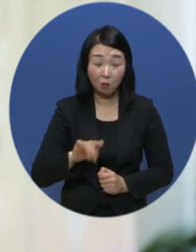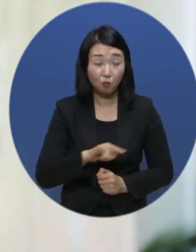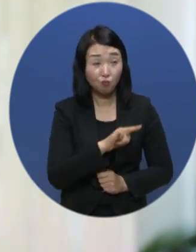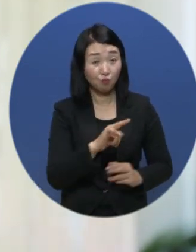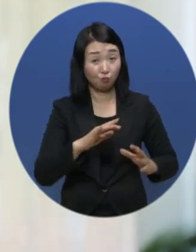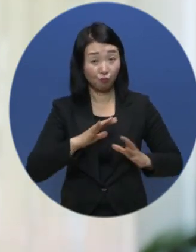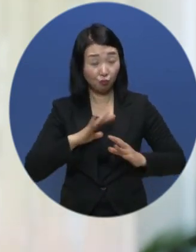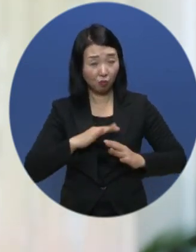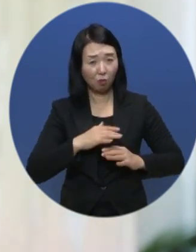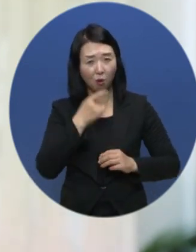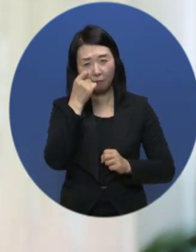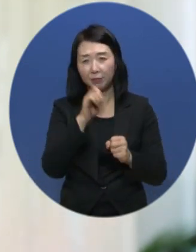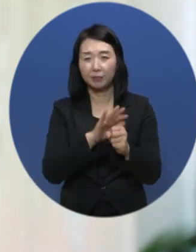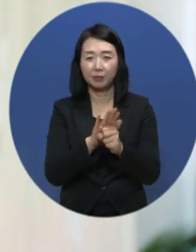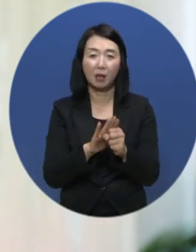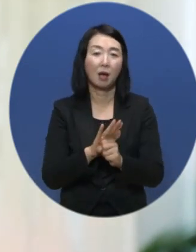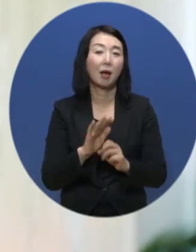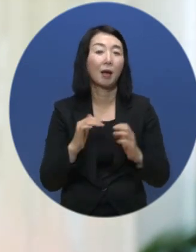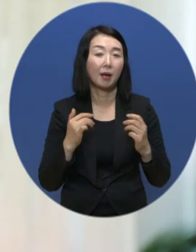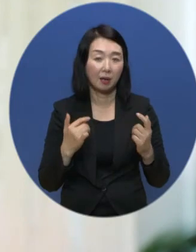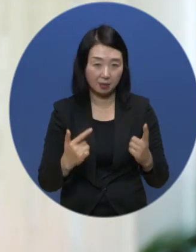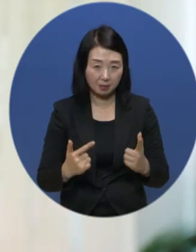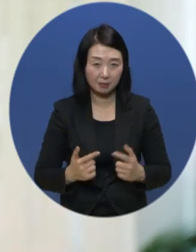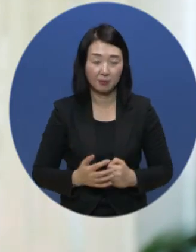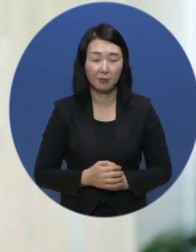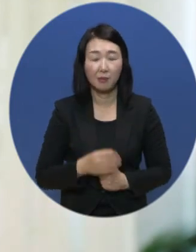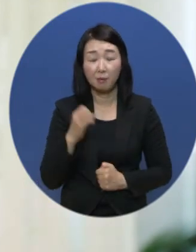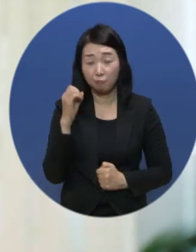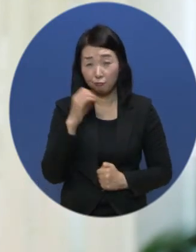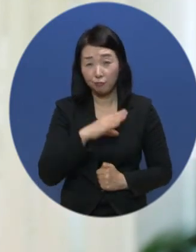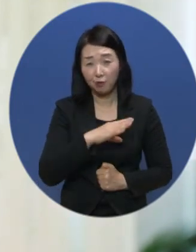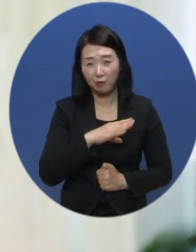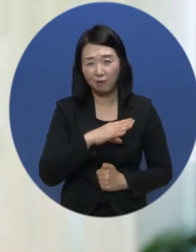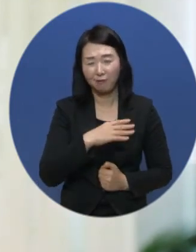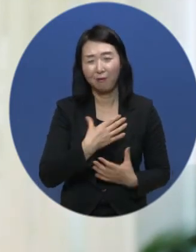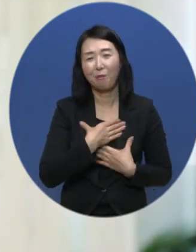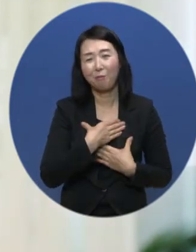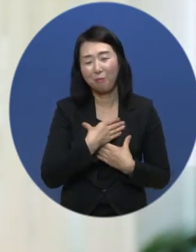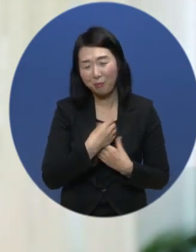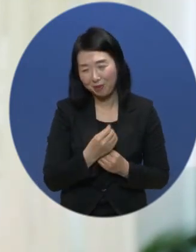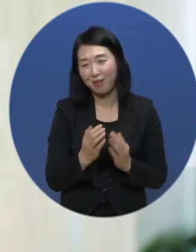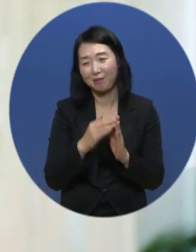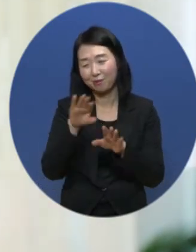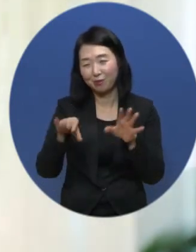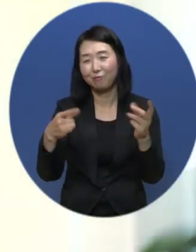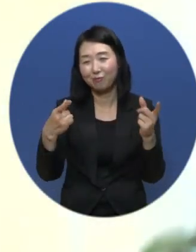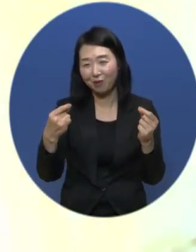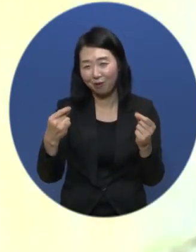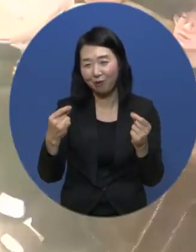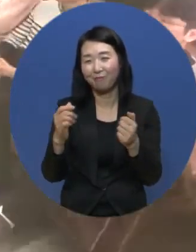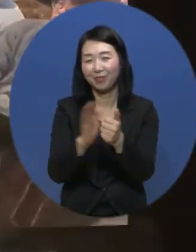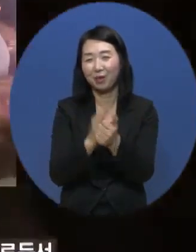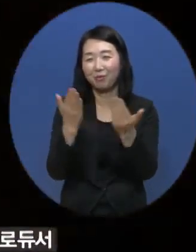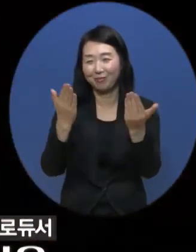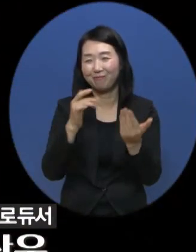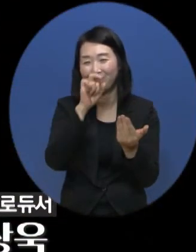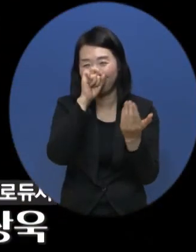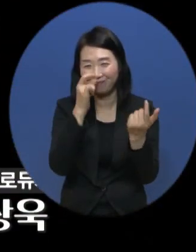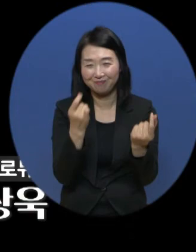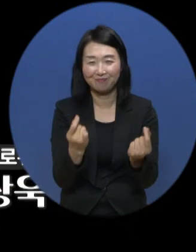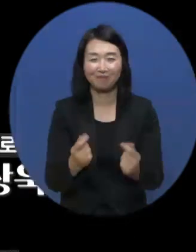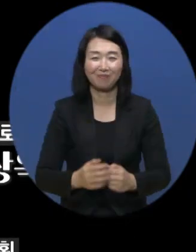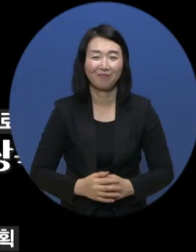무섭거나 불쌍한 존재가 아닙니다. 그저 편하고 반가운 이웃처럼 대해주셨으면 좋겠습니다.